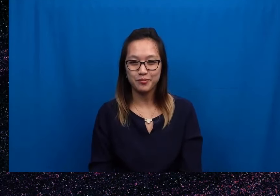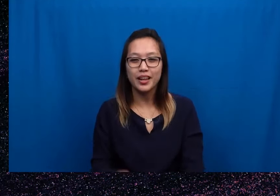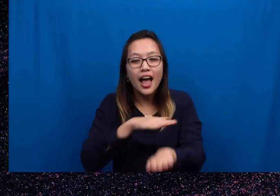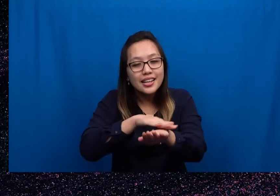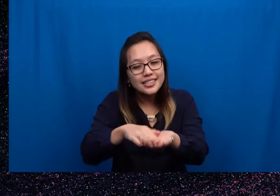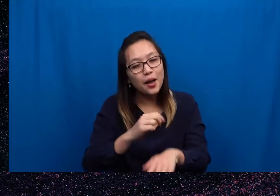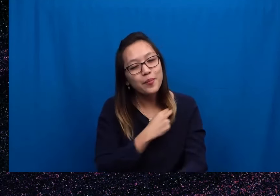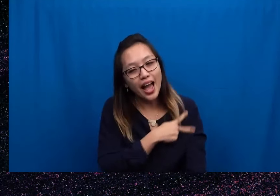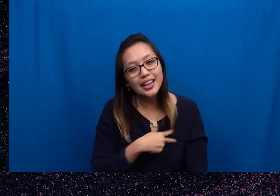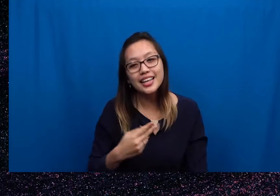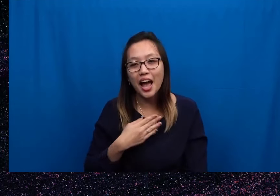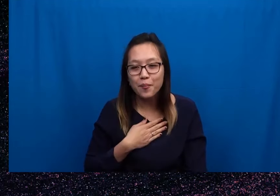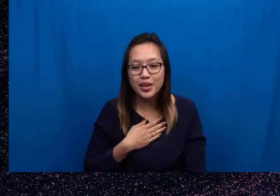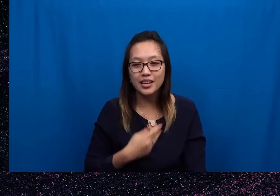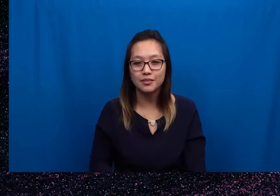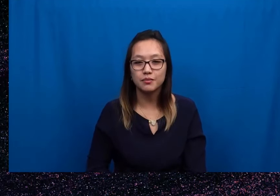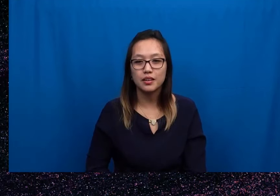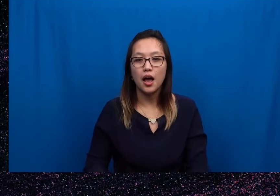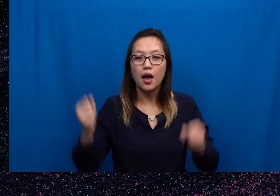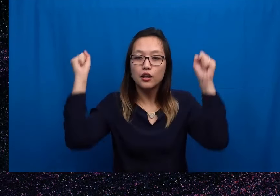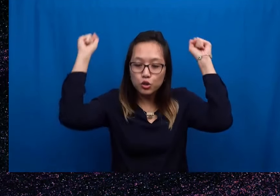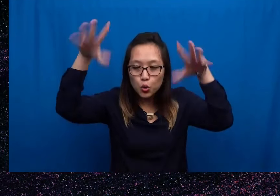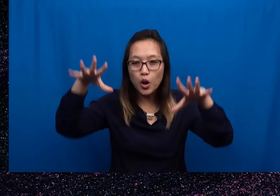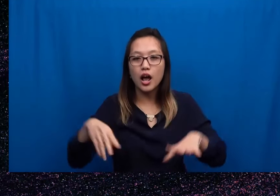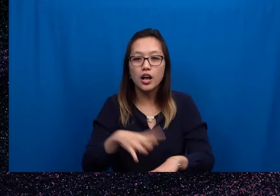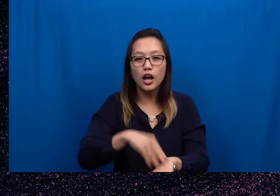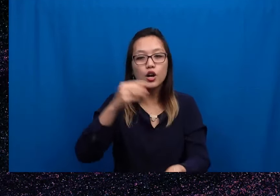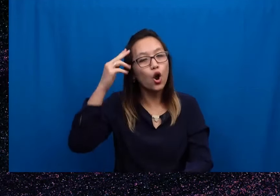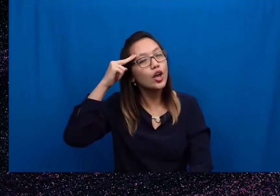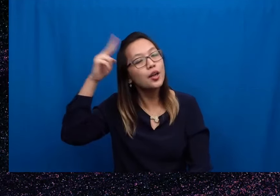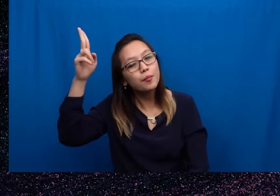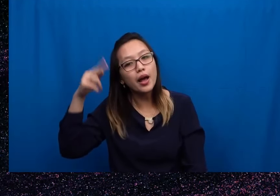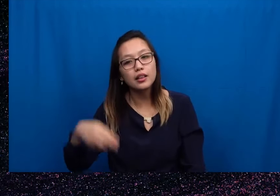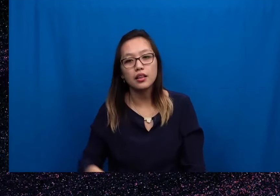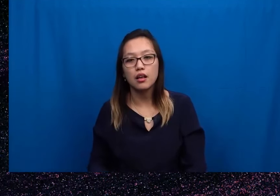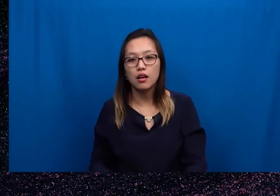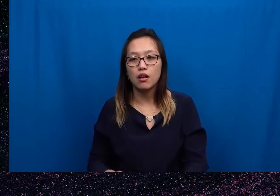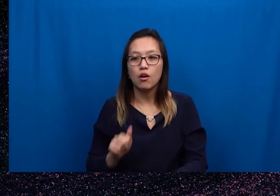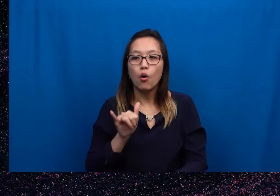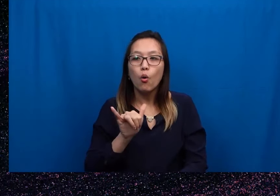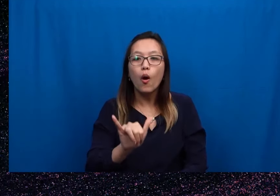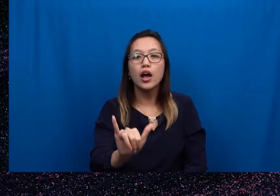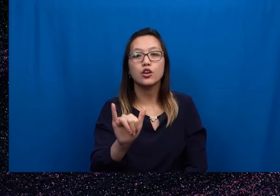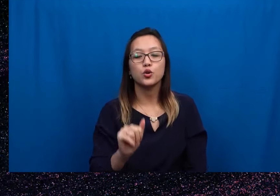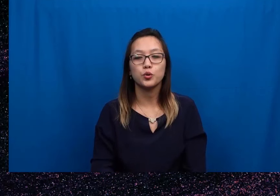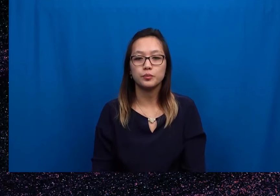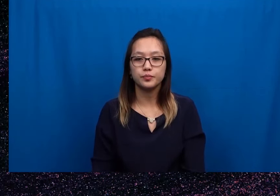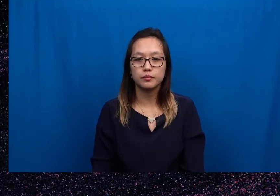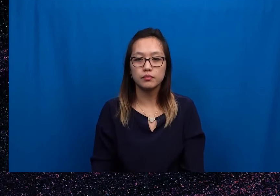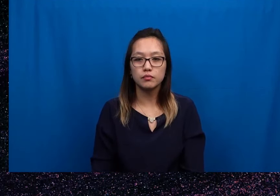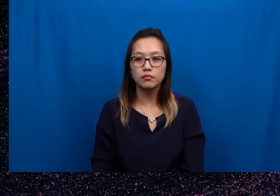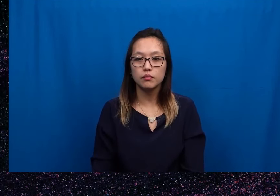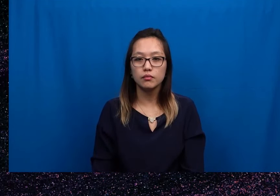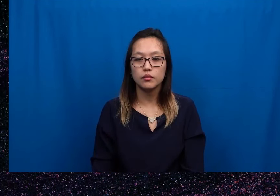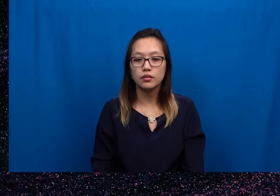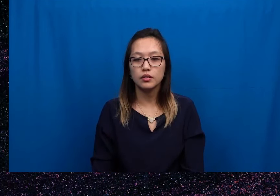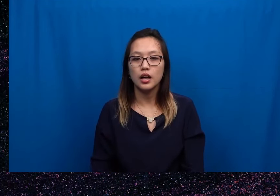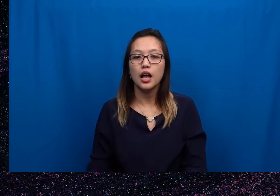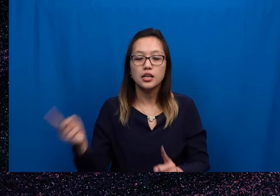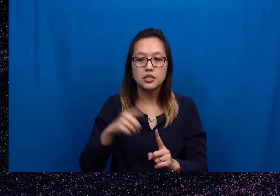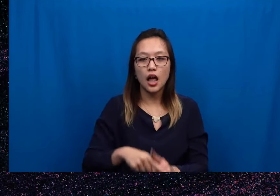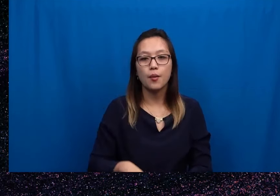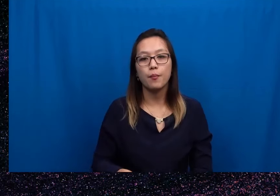hati kami masing-masing Tuhan, curahkan roh hikmat dan wahyu ke tengah-tengah kami Tuhan, hingga membuat mata hati setiap kami